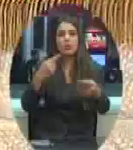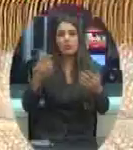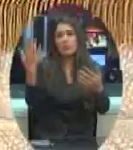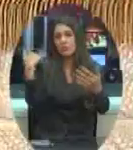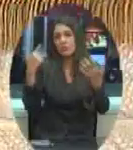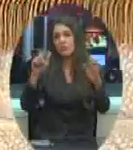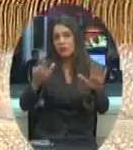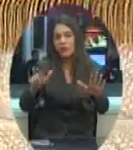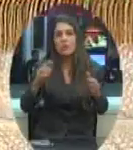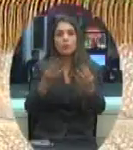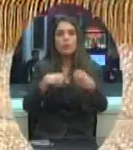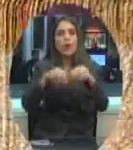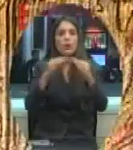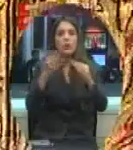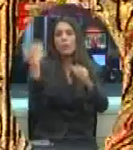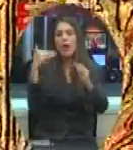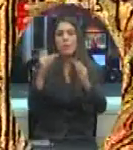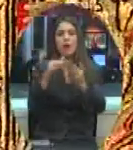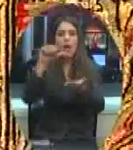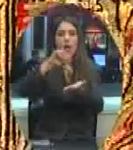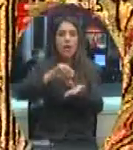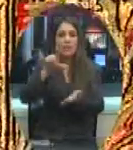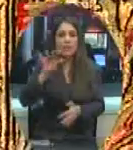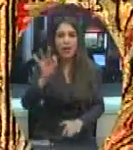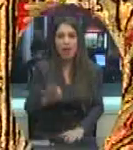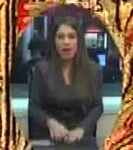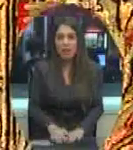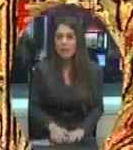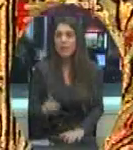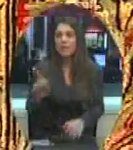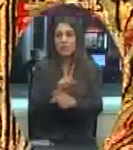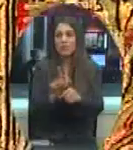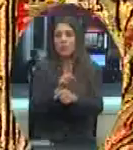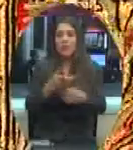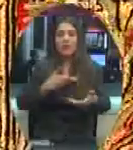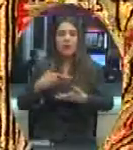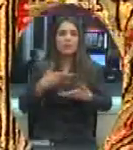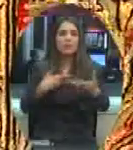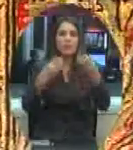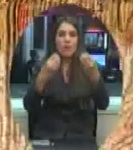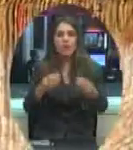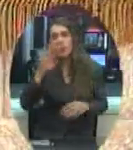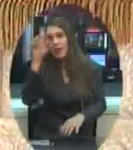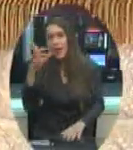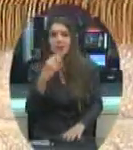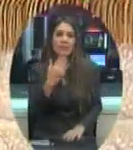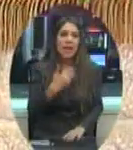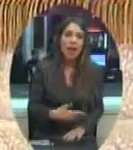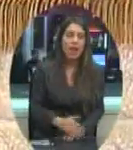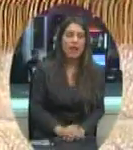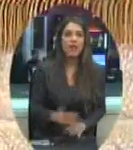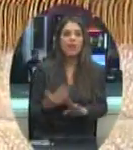יהודית שהתגוררה אז בטהרן. זאת עוד בתקופת היחסים הידידותיים בין איראן לישראל. לפני